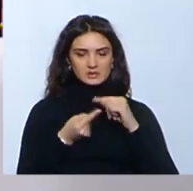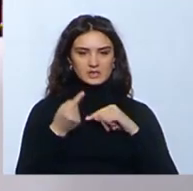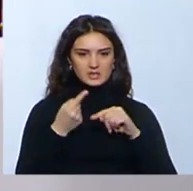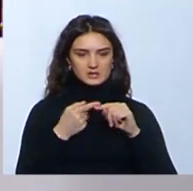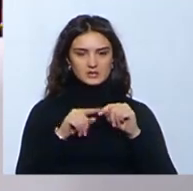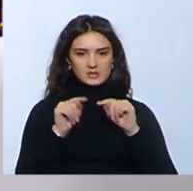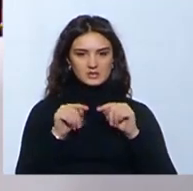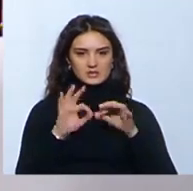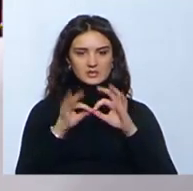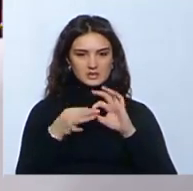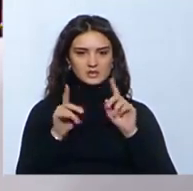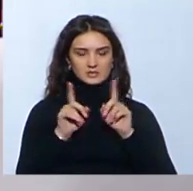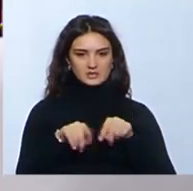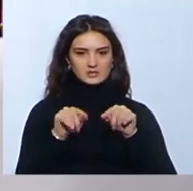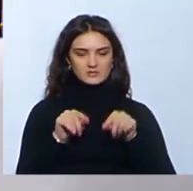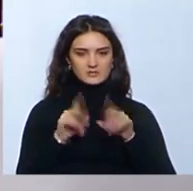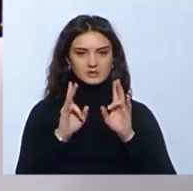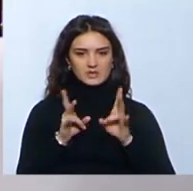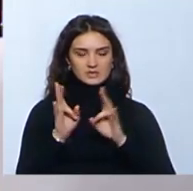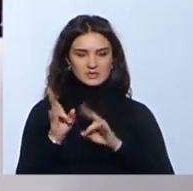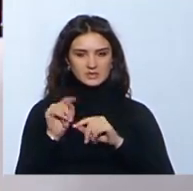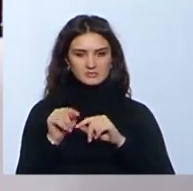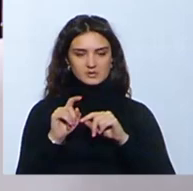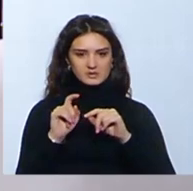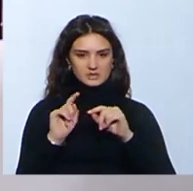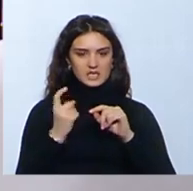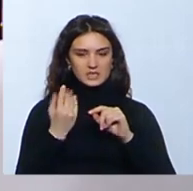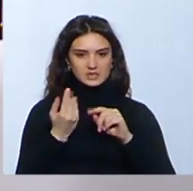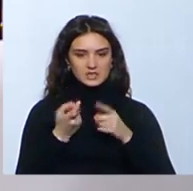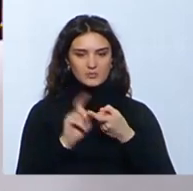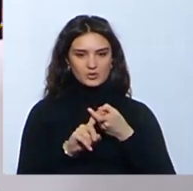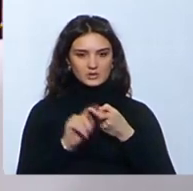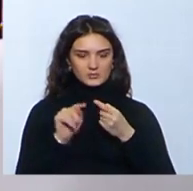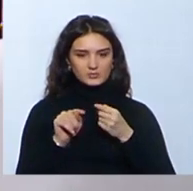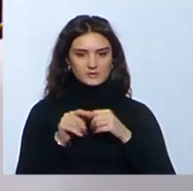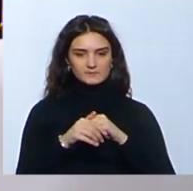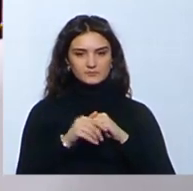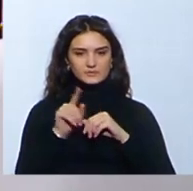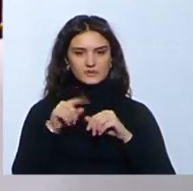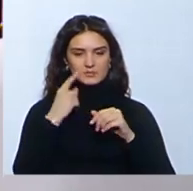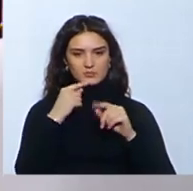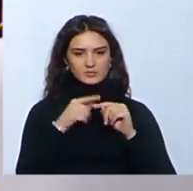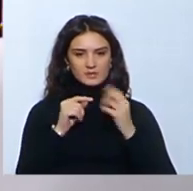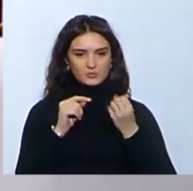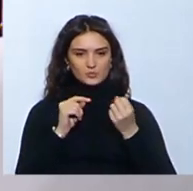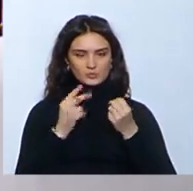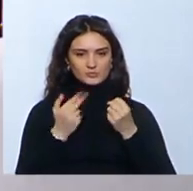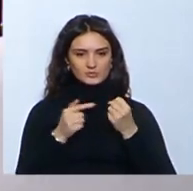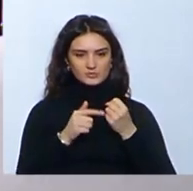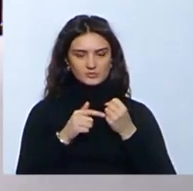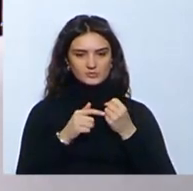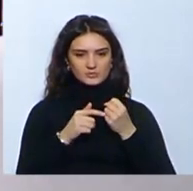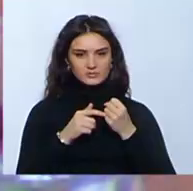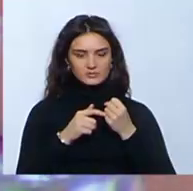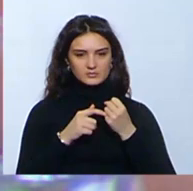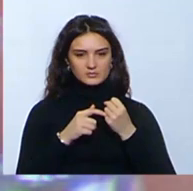ეს დეტალიც ასევე ტრავმის დაზიანების ხარისხზე ვართ დამოკიდებული. თქვენ გულისხმობთ ამ კუნთებს, აი აქ გადაჭრილი